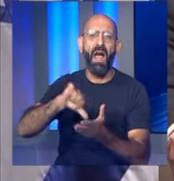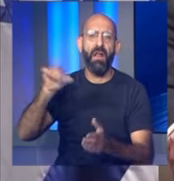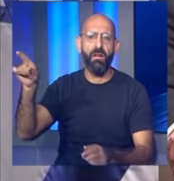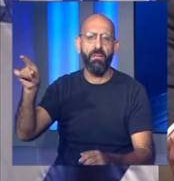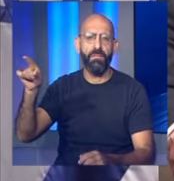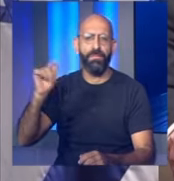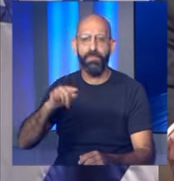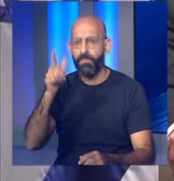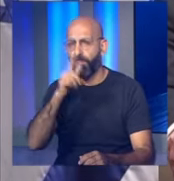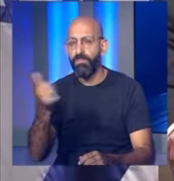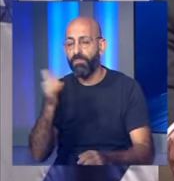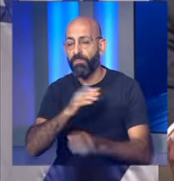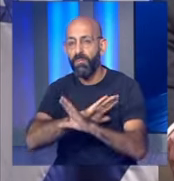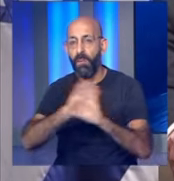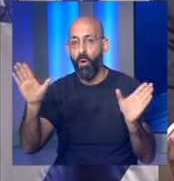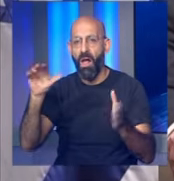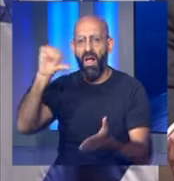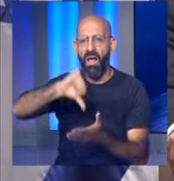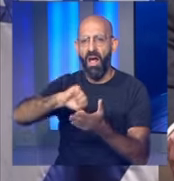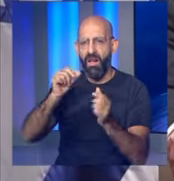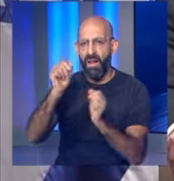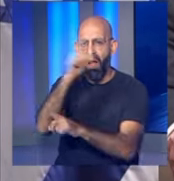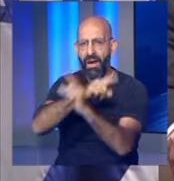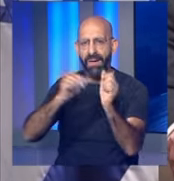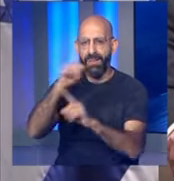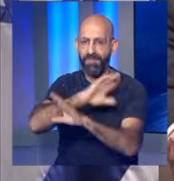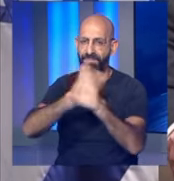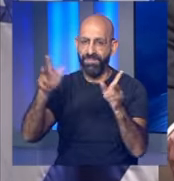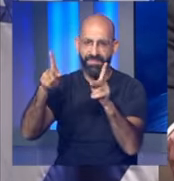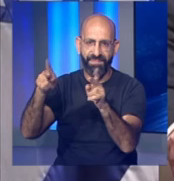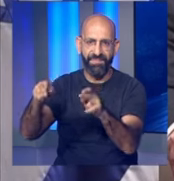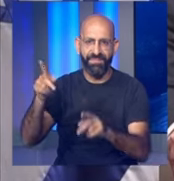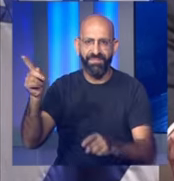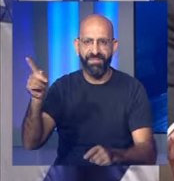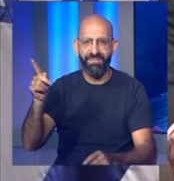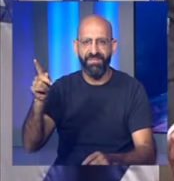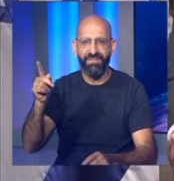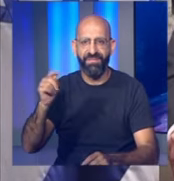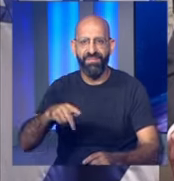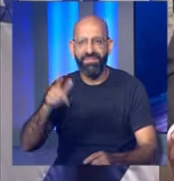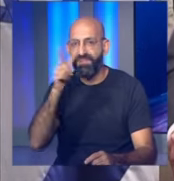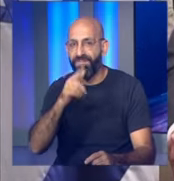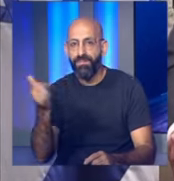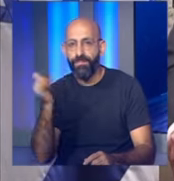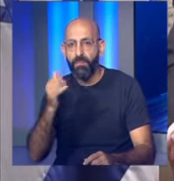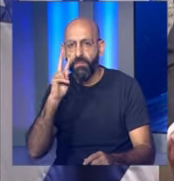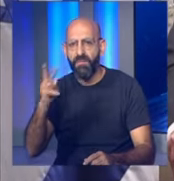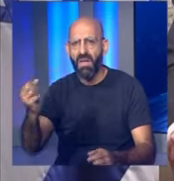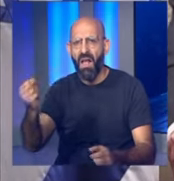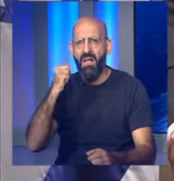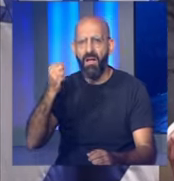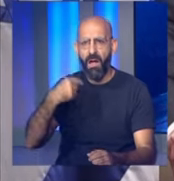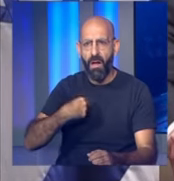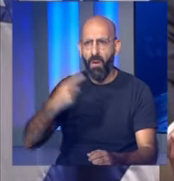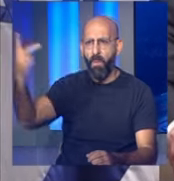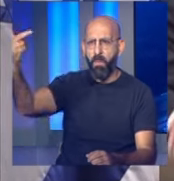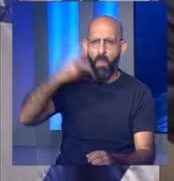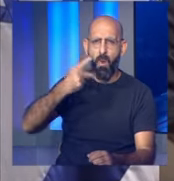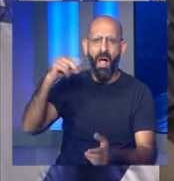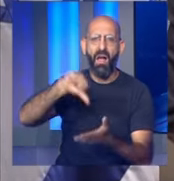وكلائها بأسلحة قاتلة، ونحن نقف عائقا أمامها ونحبط مخططاتها الشريرة ونريد أن نمنعها